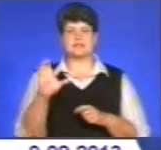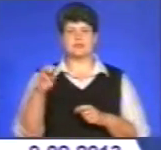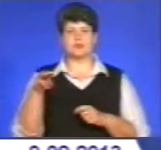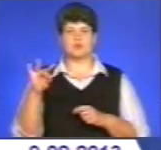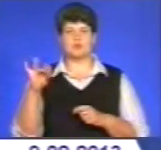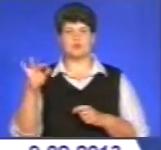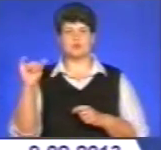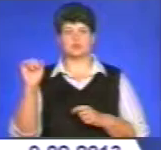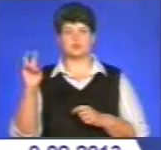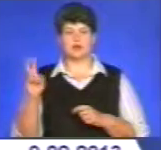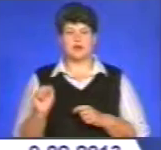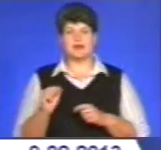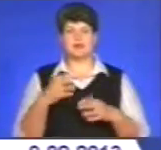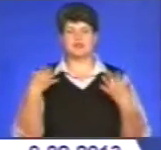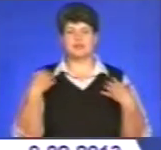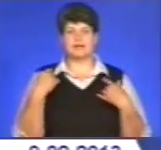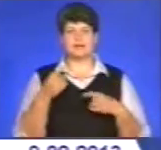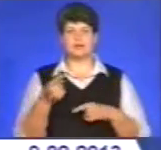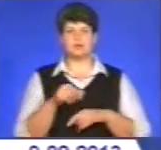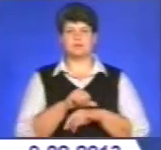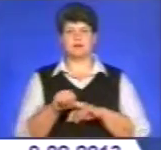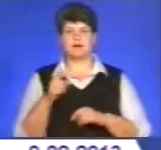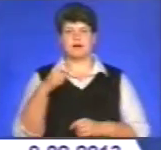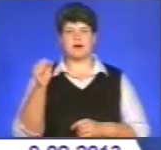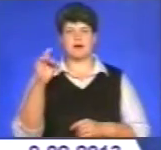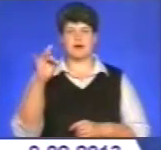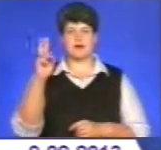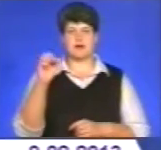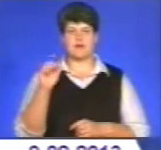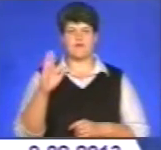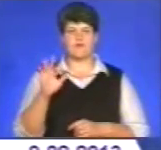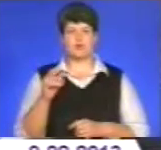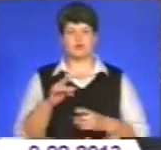начальника Тернопільської митниці Миколу Харкавого. Подробиці у сюжеті.